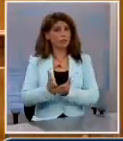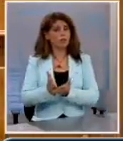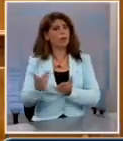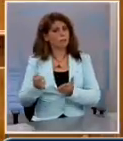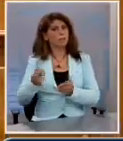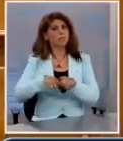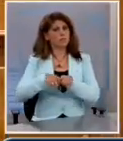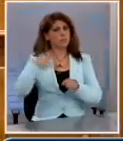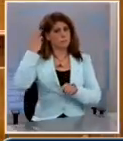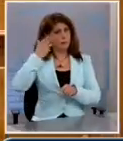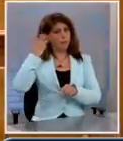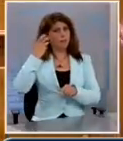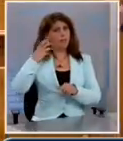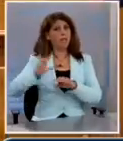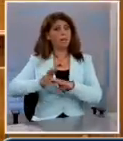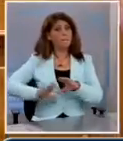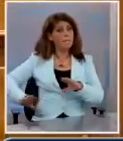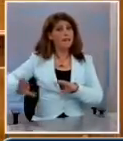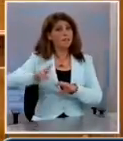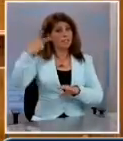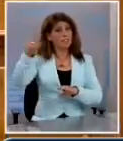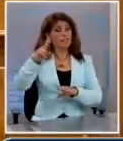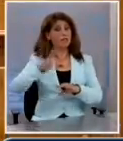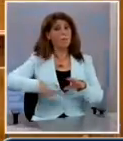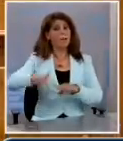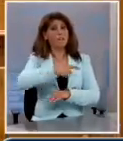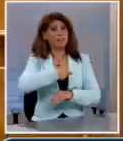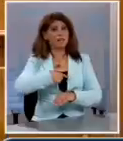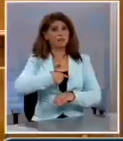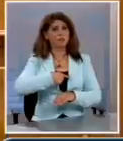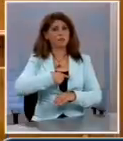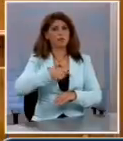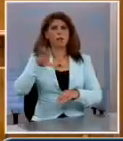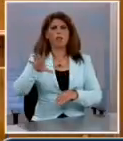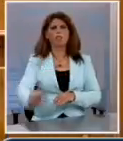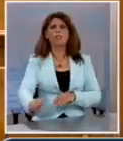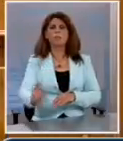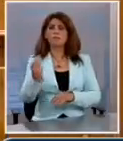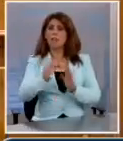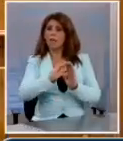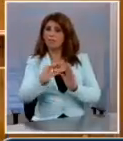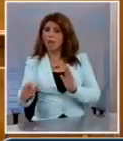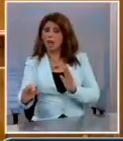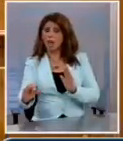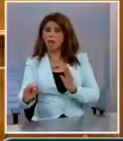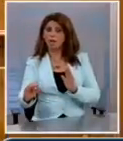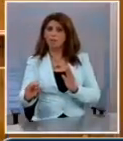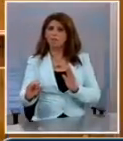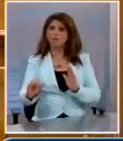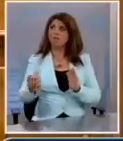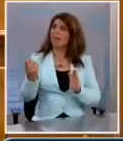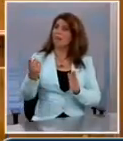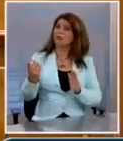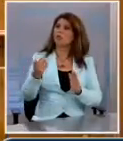σχετικές μελέτες και η περιφέρεια, η δικιά σας περιφερειάρχης, έχει ήδη δεσμεύσει πόρους. Το κόσμημα λοιπόν της